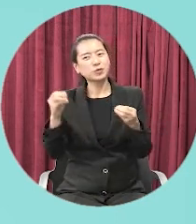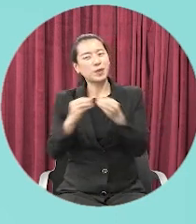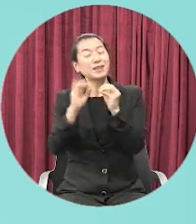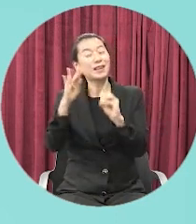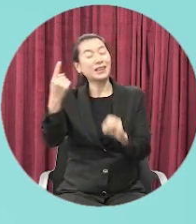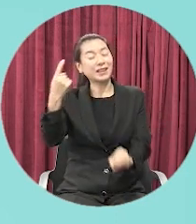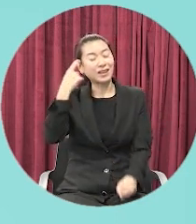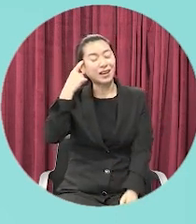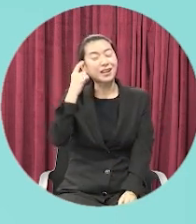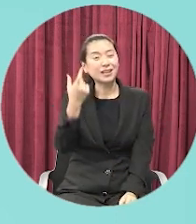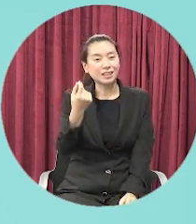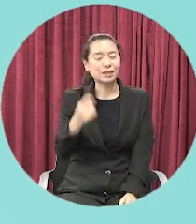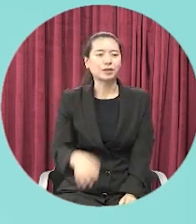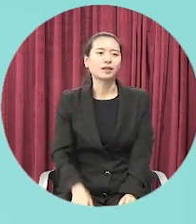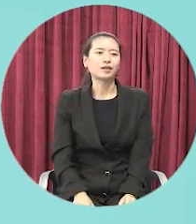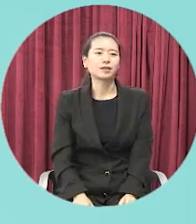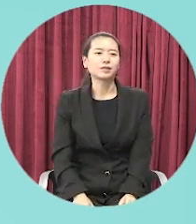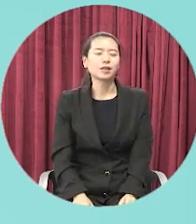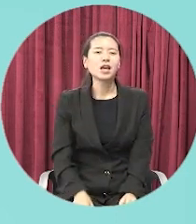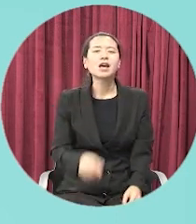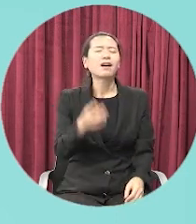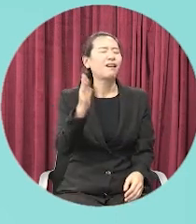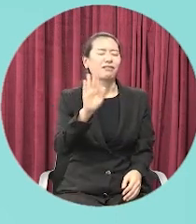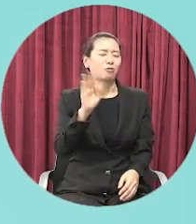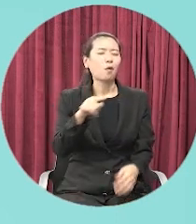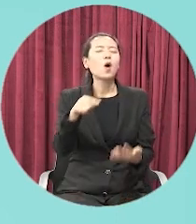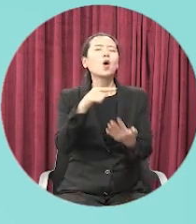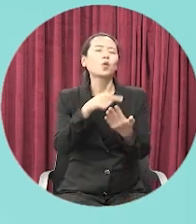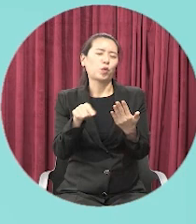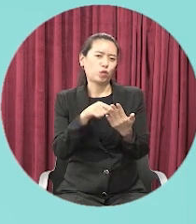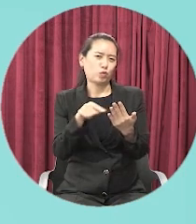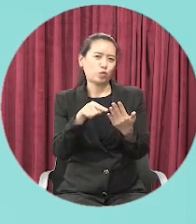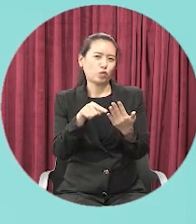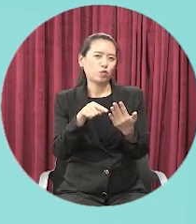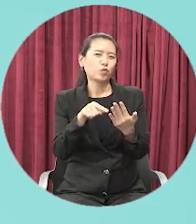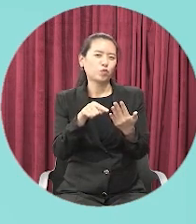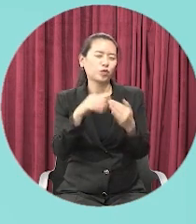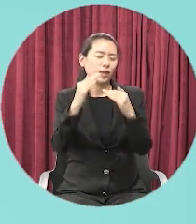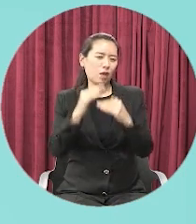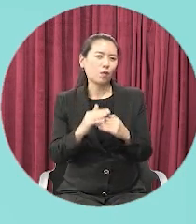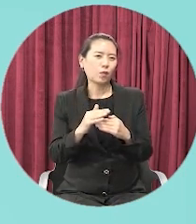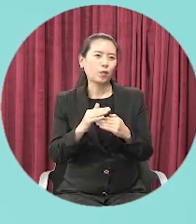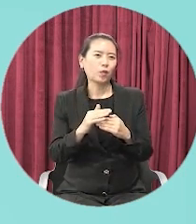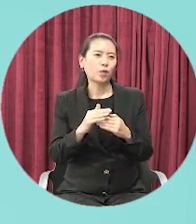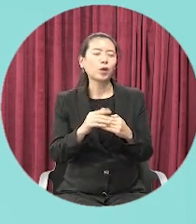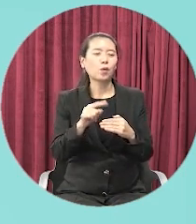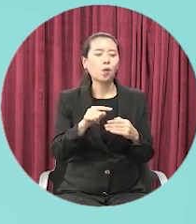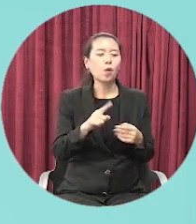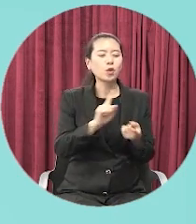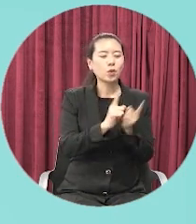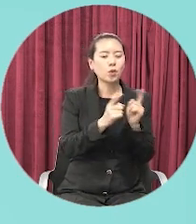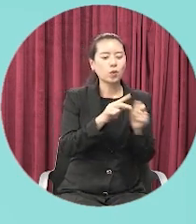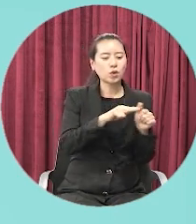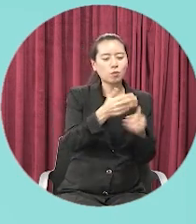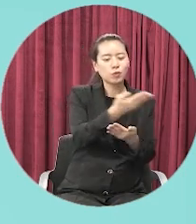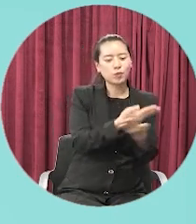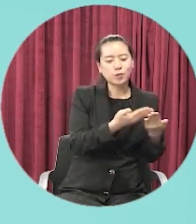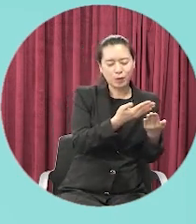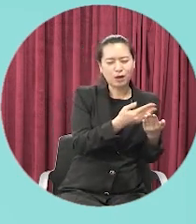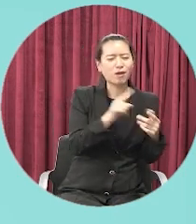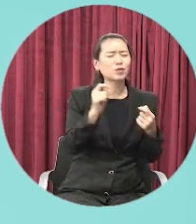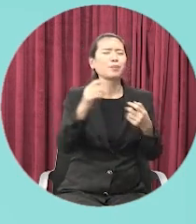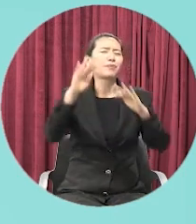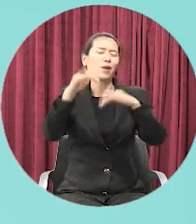주문 교실 개사 하시는것은 퀴 아기 벌을 은 교육프로그램 길고 뚫고 개발이 없거든요 예 이러한 악기를 저희가 자 내부적으로 기회를 했으나